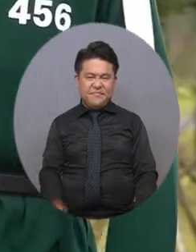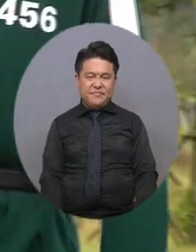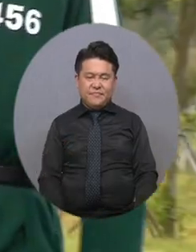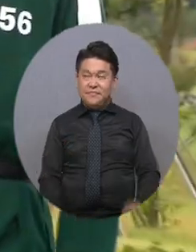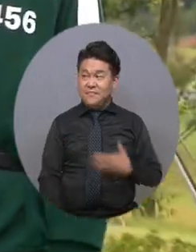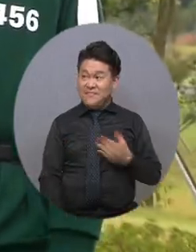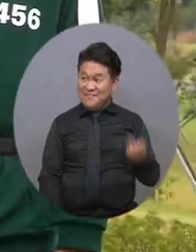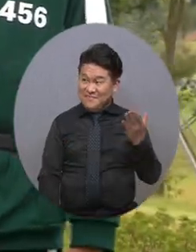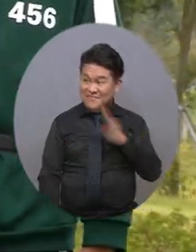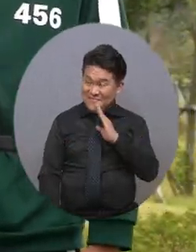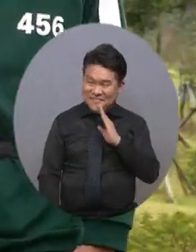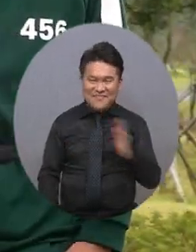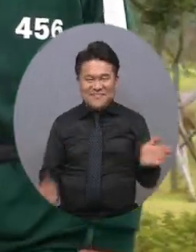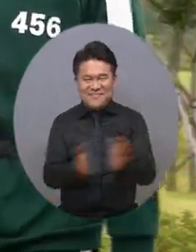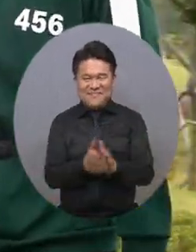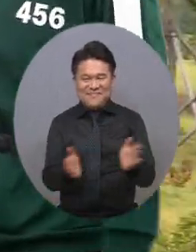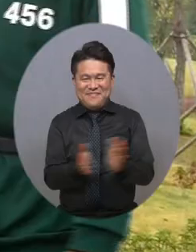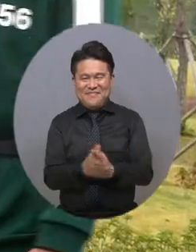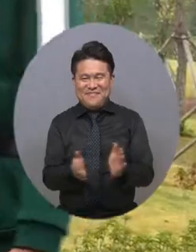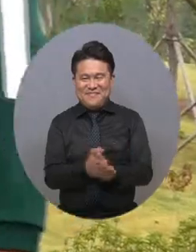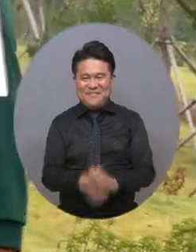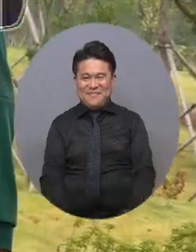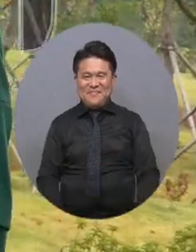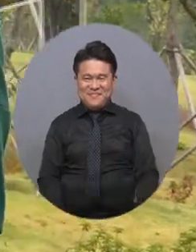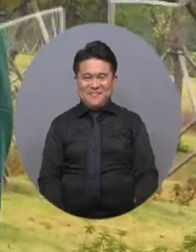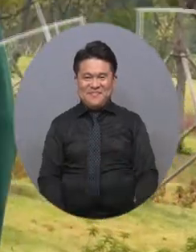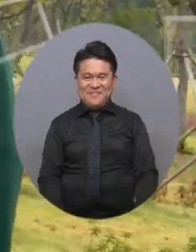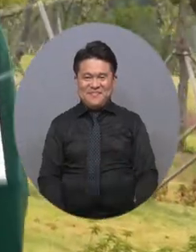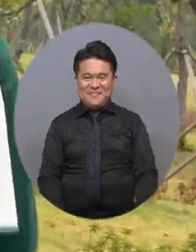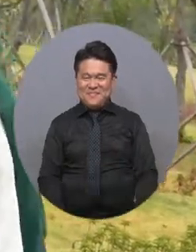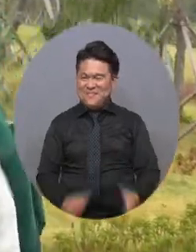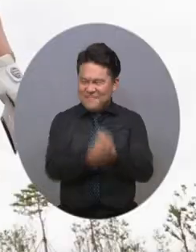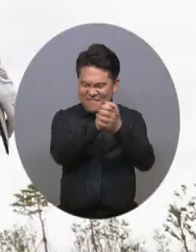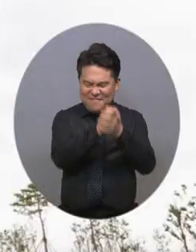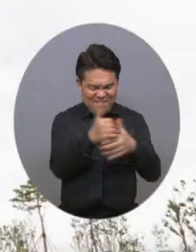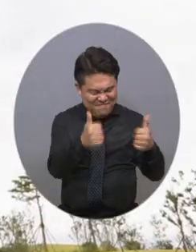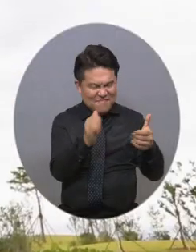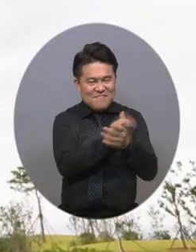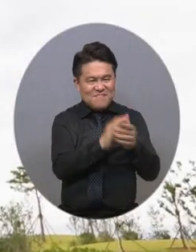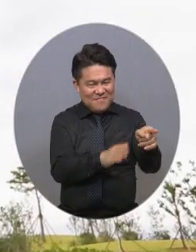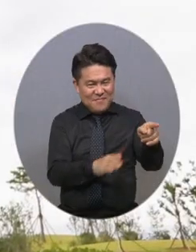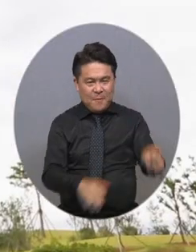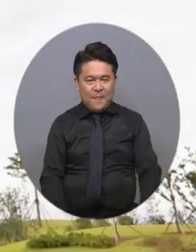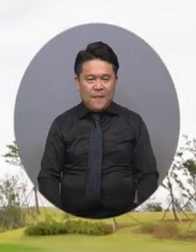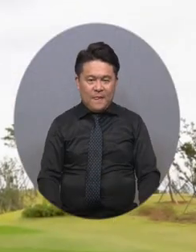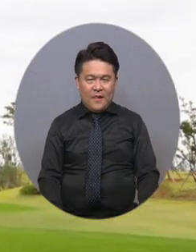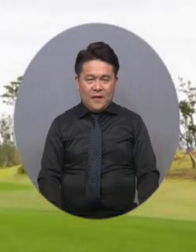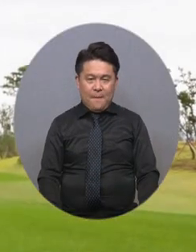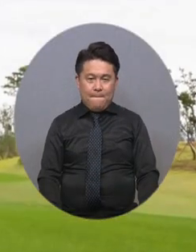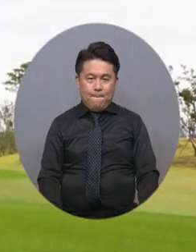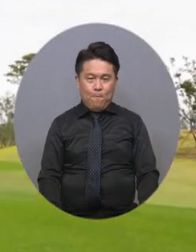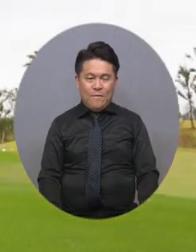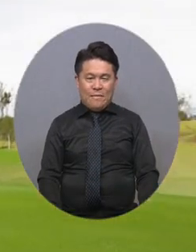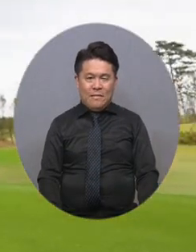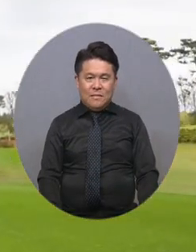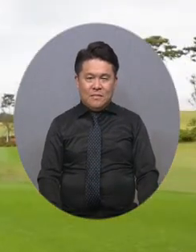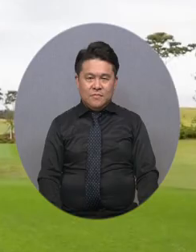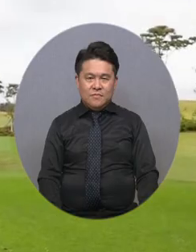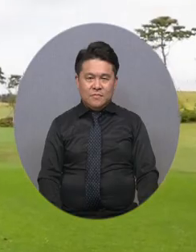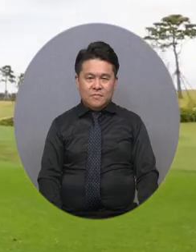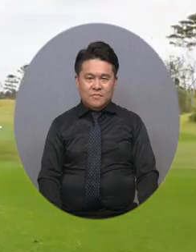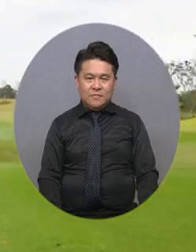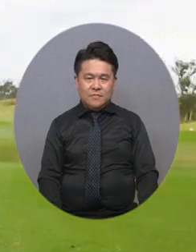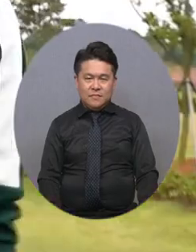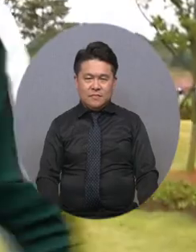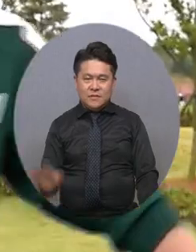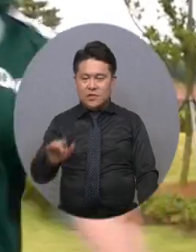누가 이겼죠? 아, 한 번씩만. 우리 멤버, 까봐! 제가 맞을게요. 제가 동생이 맞을게요. 너무 아 맛있어. 그래? 너 이제